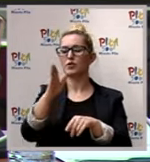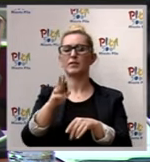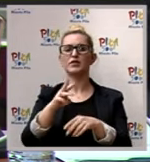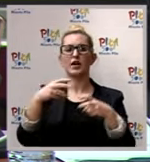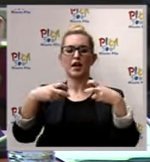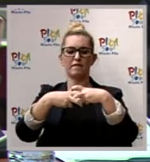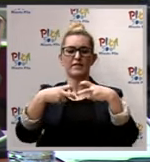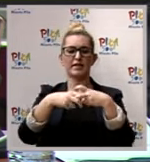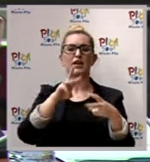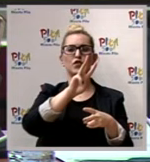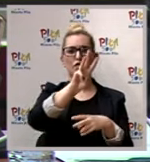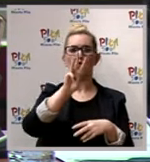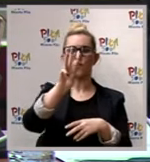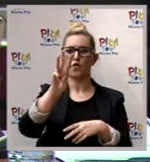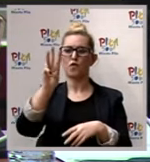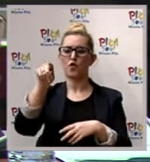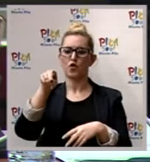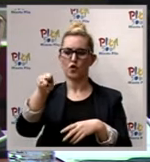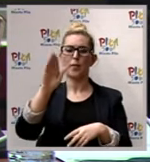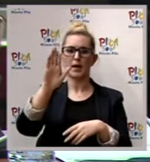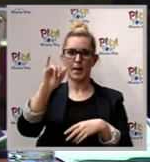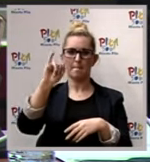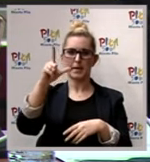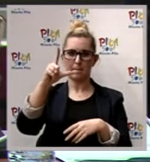stronie internetowej